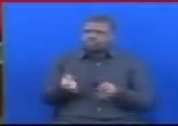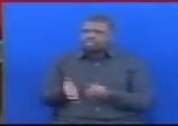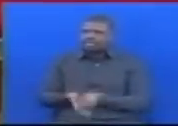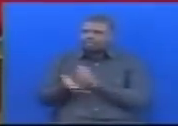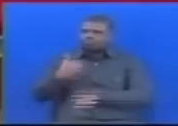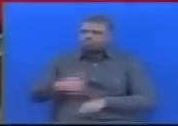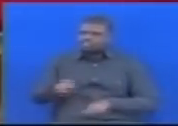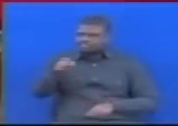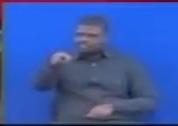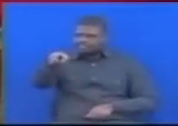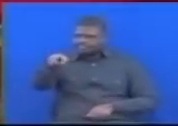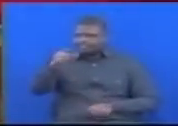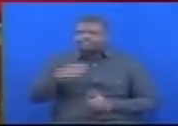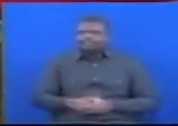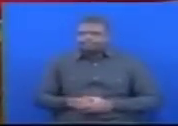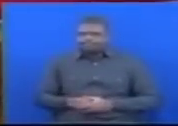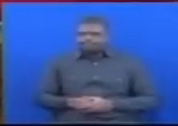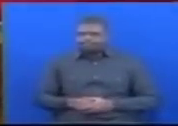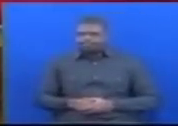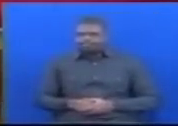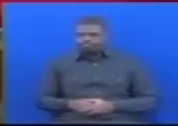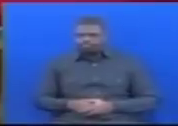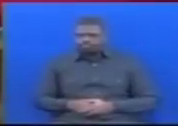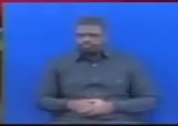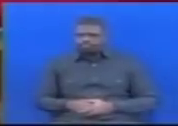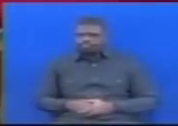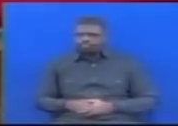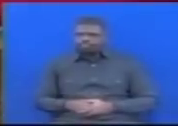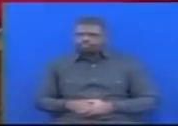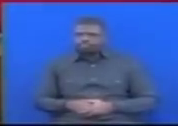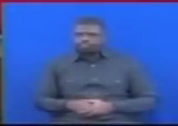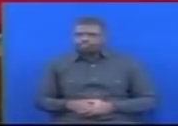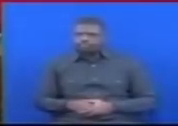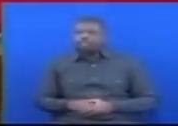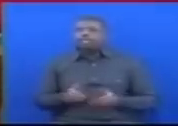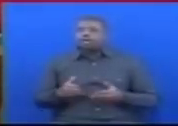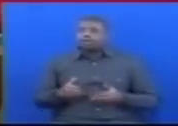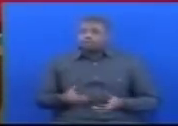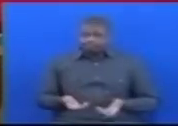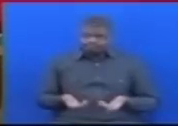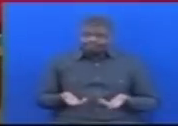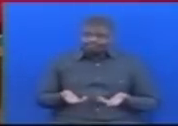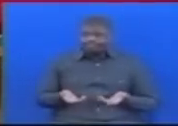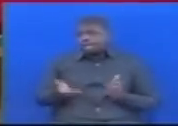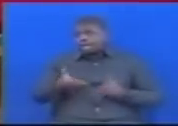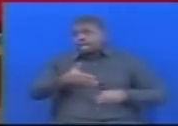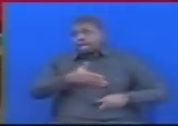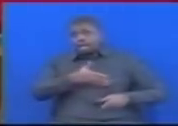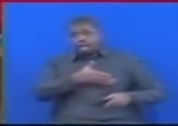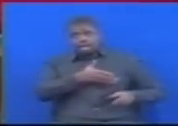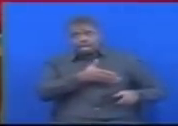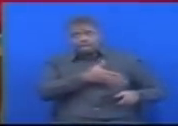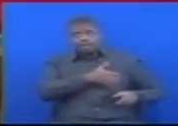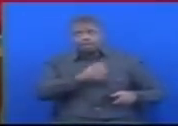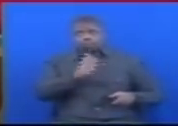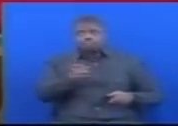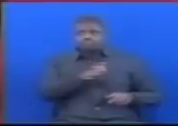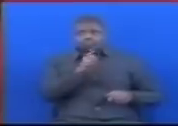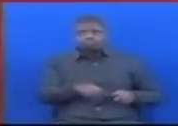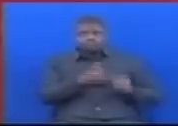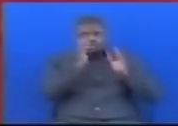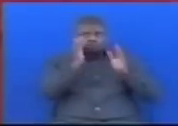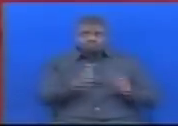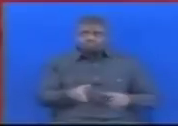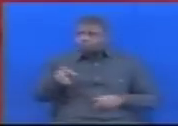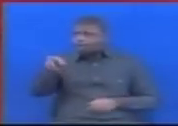anajibu. Mheshimiwa Spika, kwa niaba ya Waziri wa Maji naomba kujibu swali la Mheshimiwa Dr. Dalali Peter Kafumu, mbunge wa jimbo la Igunga,